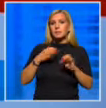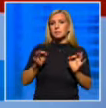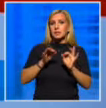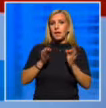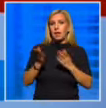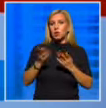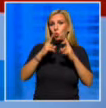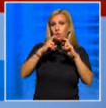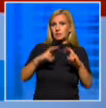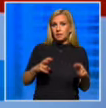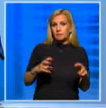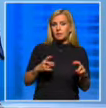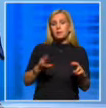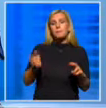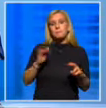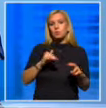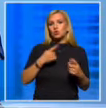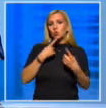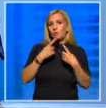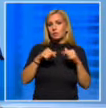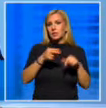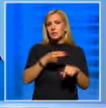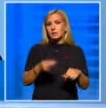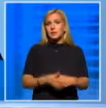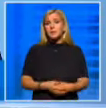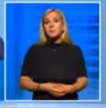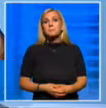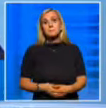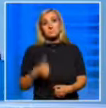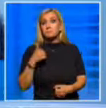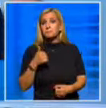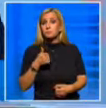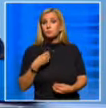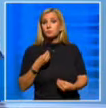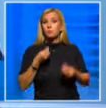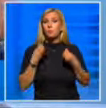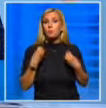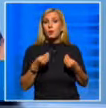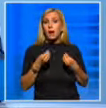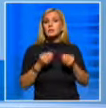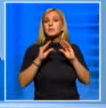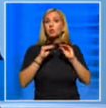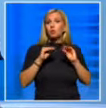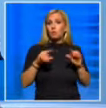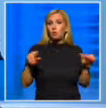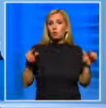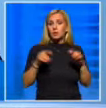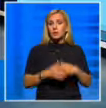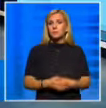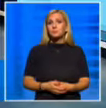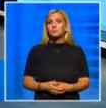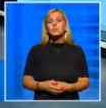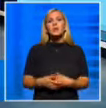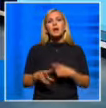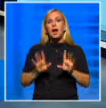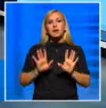за това ще говорим обаче след разговора. Чудесно. Добре е да се така да се разомагьосват едни такива